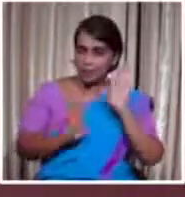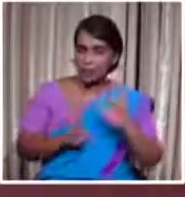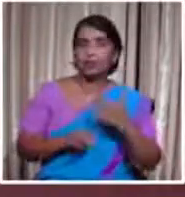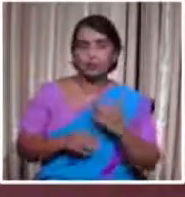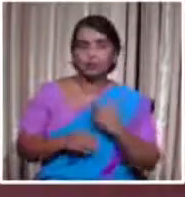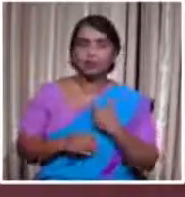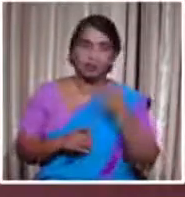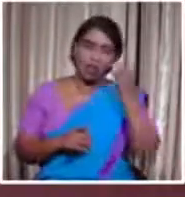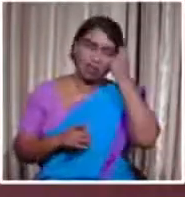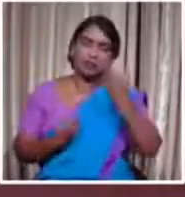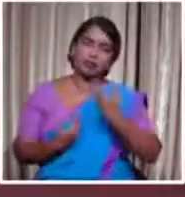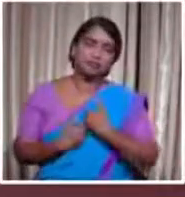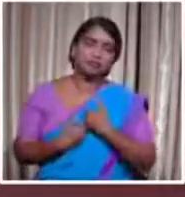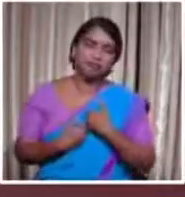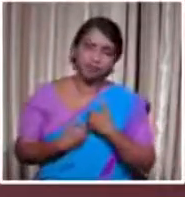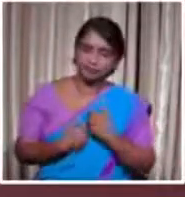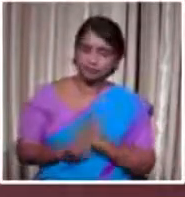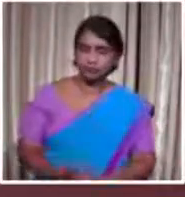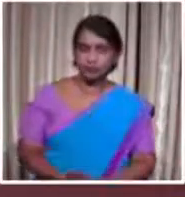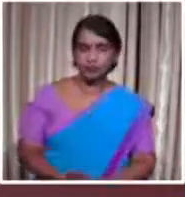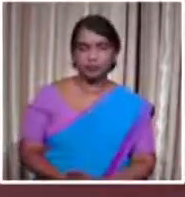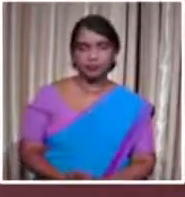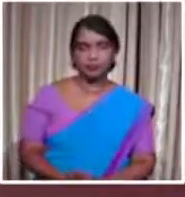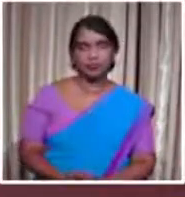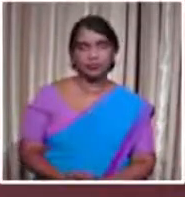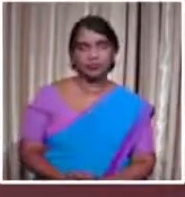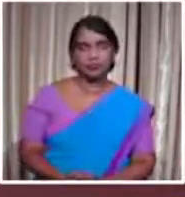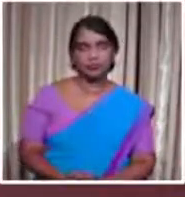මම ඉන්නවා ගරු නියෝජ්‍ය කතානායකතුමනි